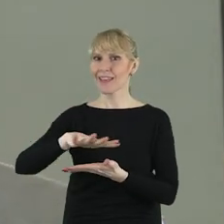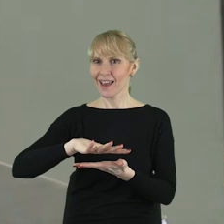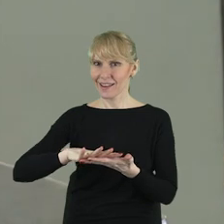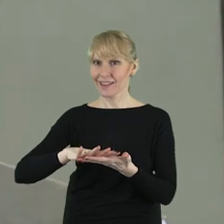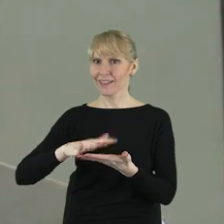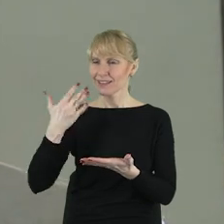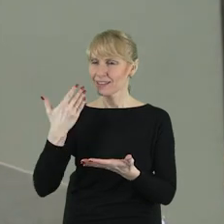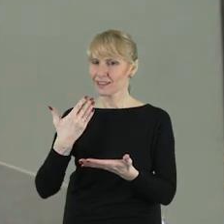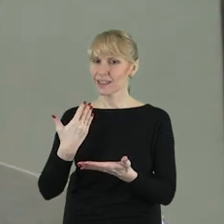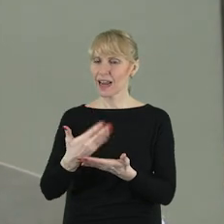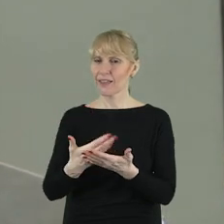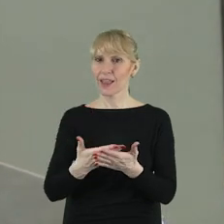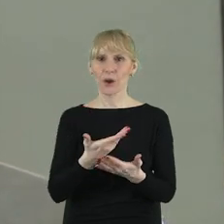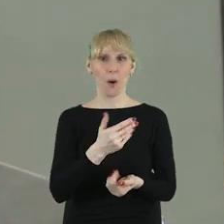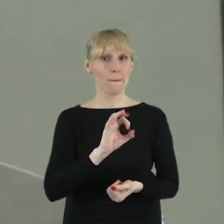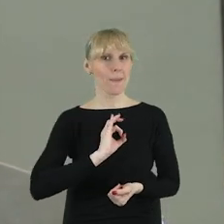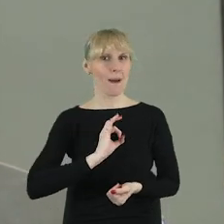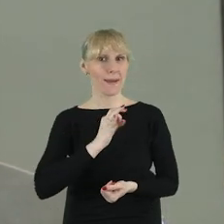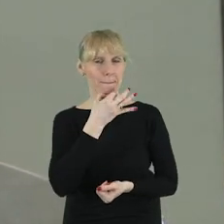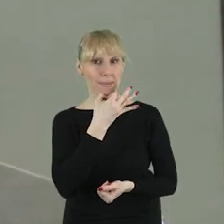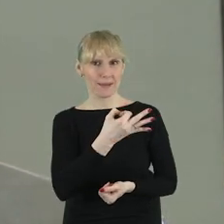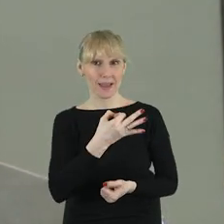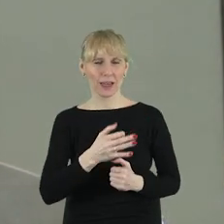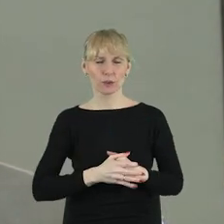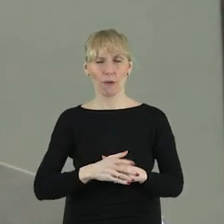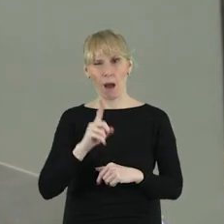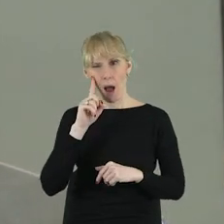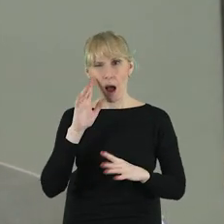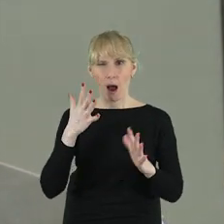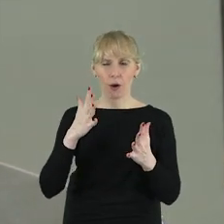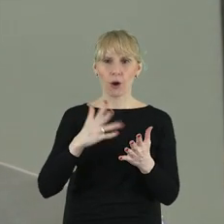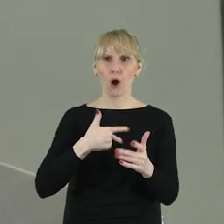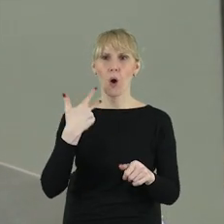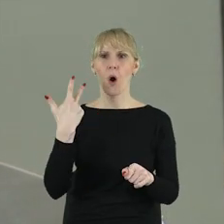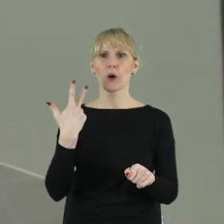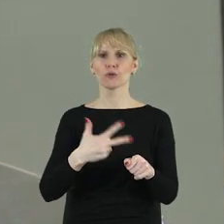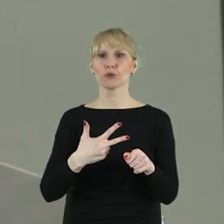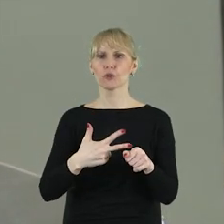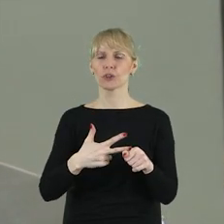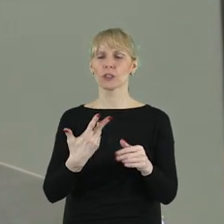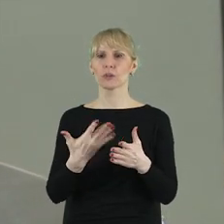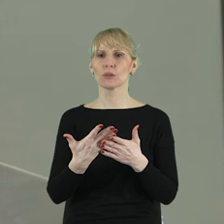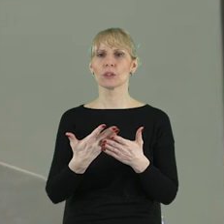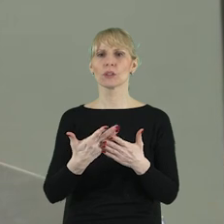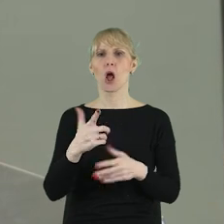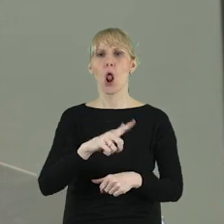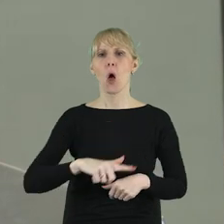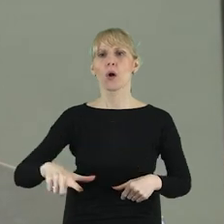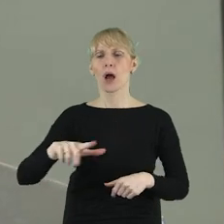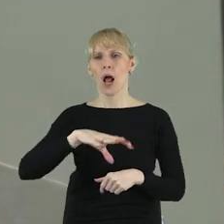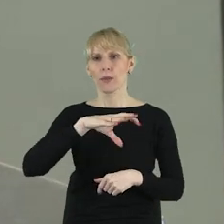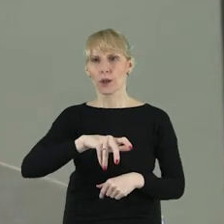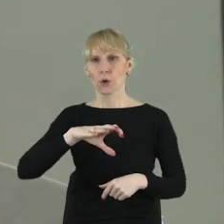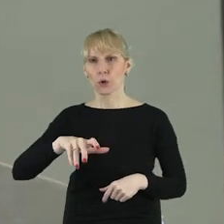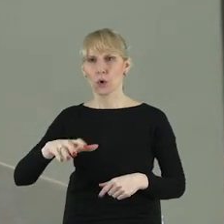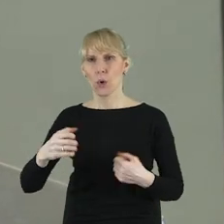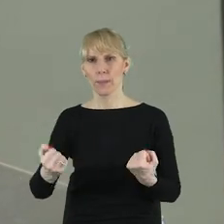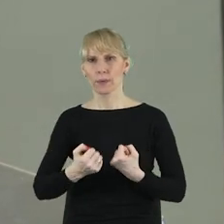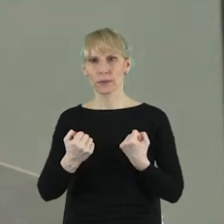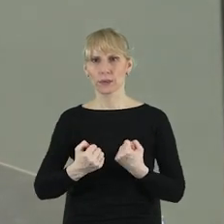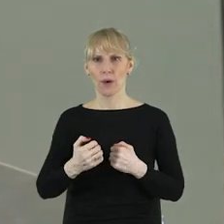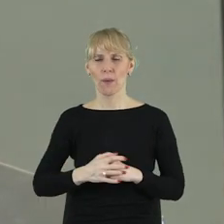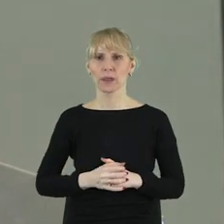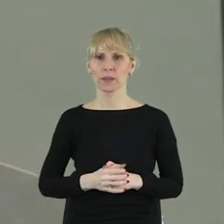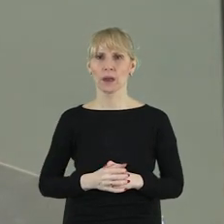moje pytanie jest tutaj do służb pana marszałka, bo chyba około 30 jest lokalnych grup działania w naszym województwie i